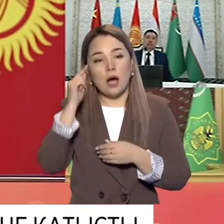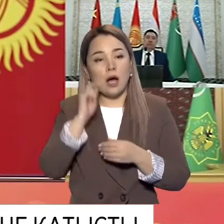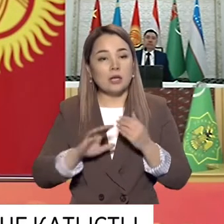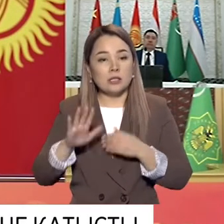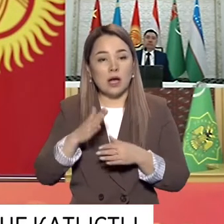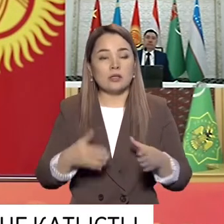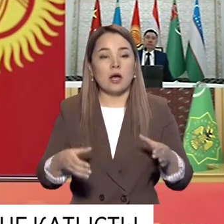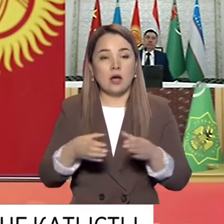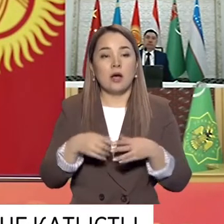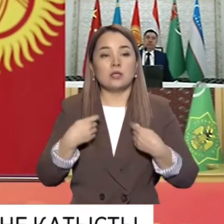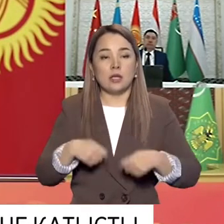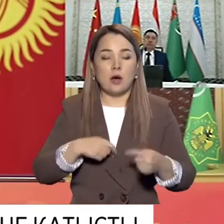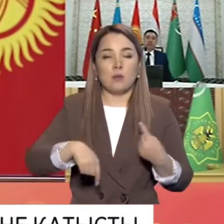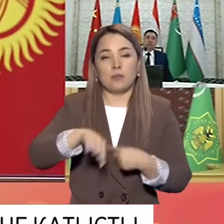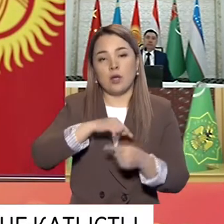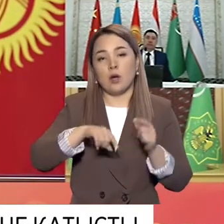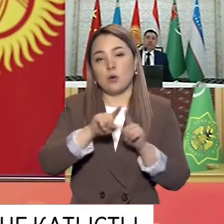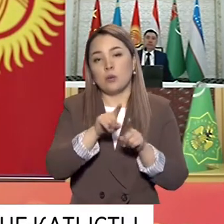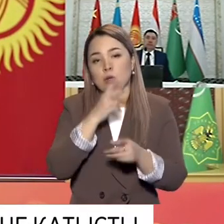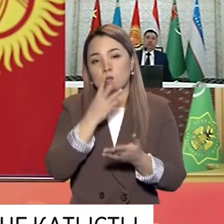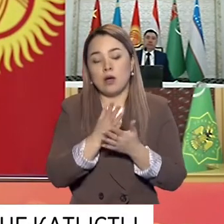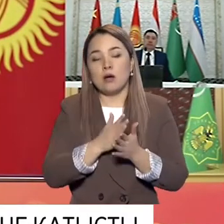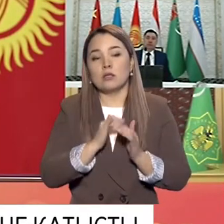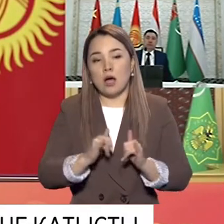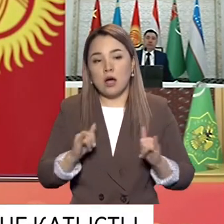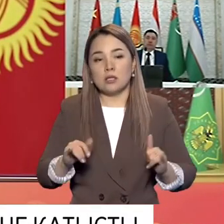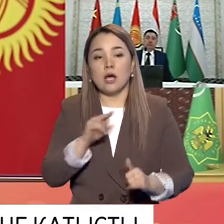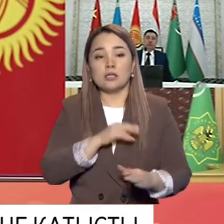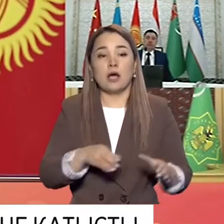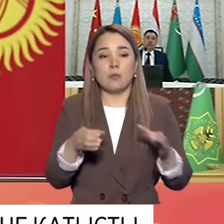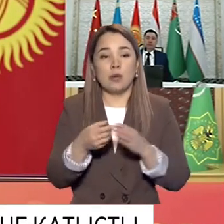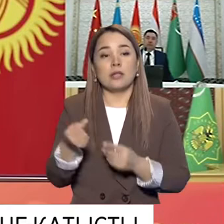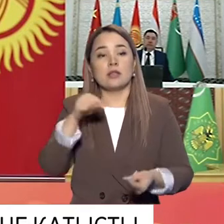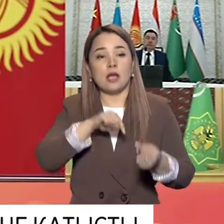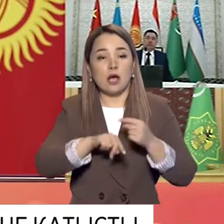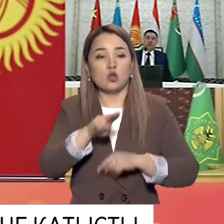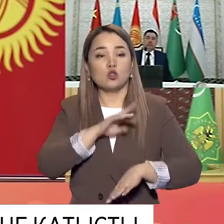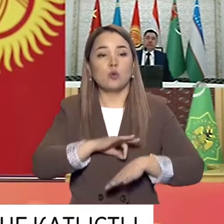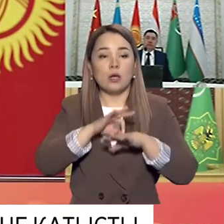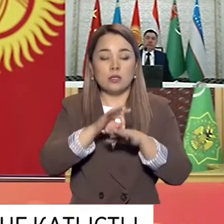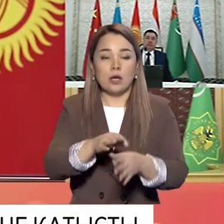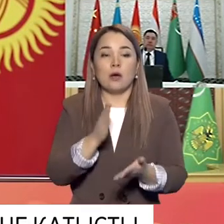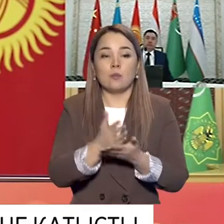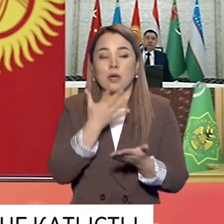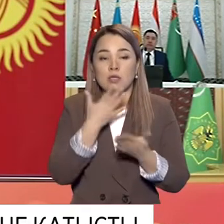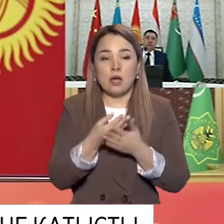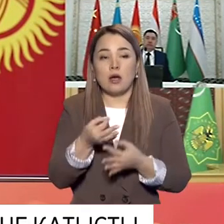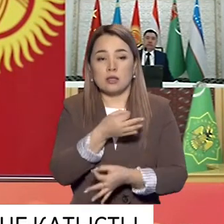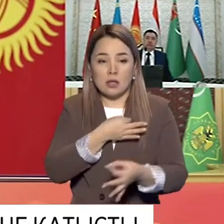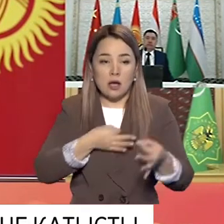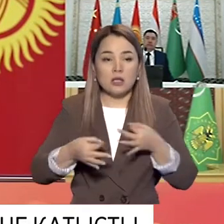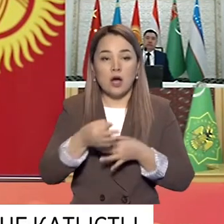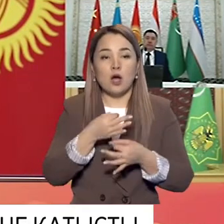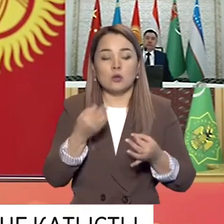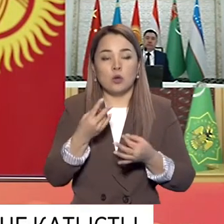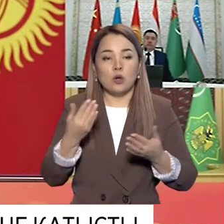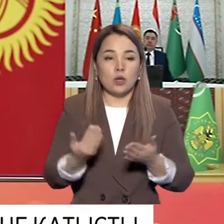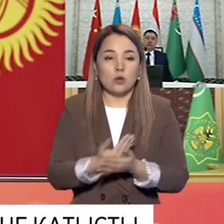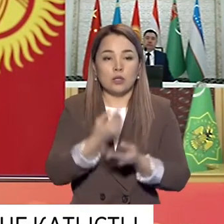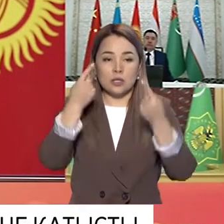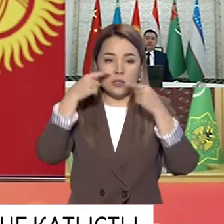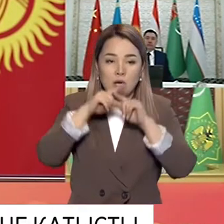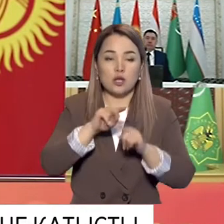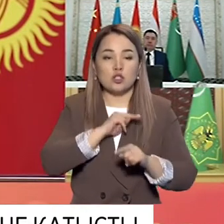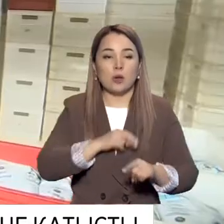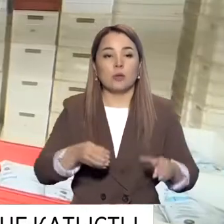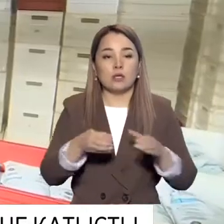өткізсе жақсы болар еді. Электронды коммерция саласында әріптестік орнату бойынша диалог тетігін құрып, қажет болған жағдайда индустриялық инновациялық әріптестік форумын